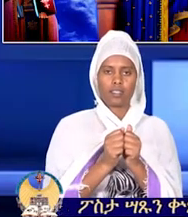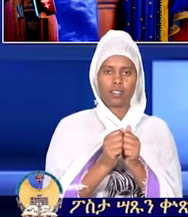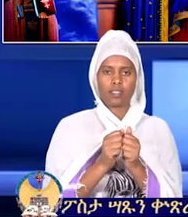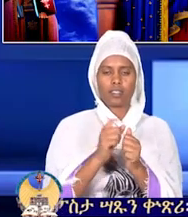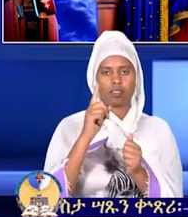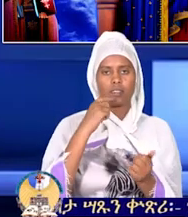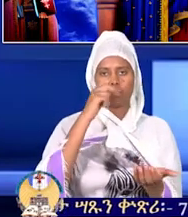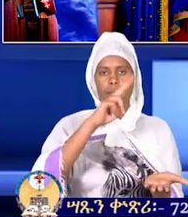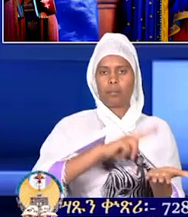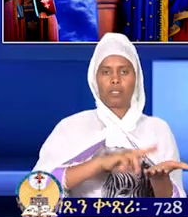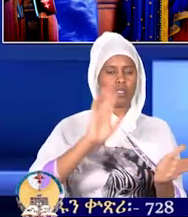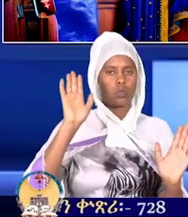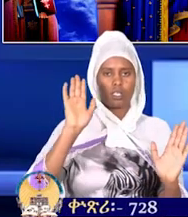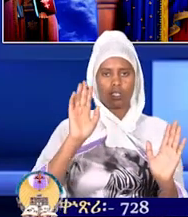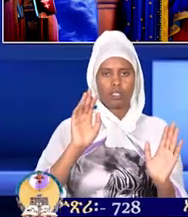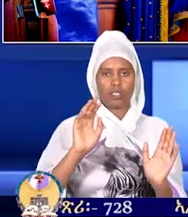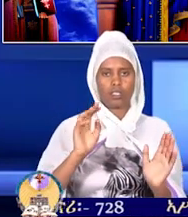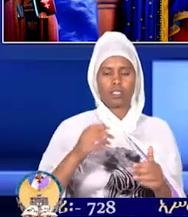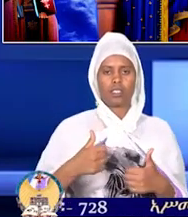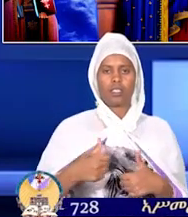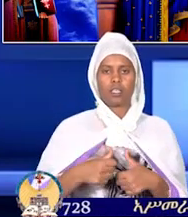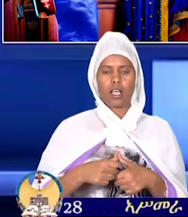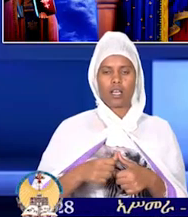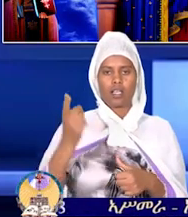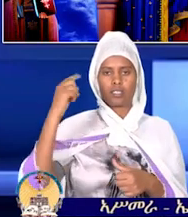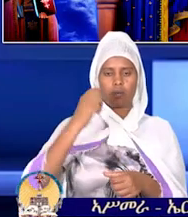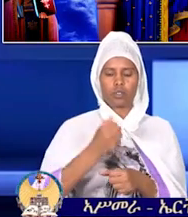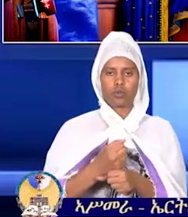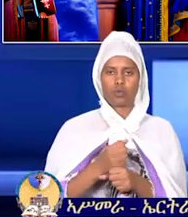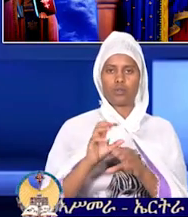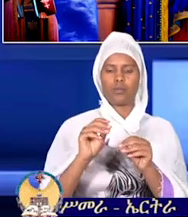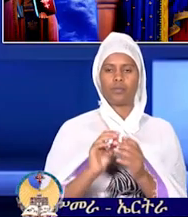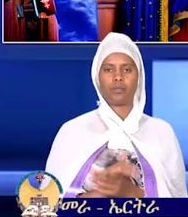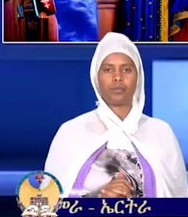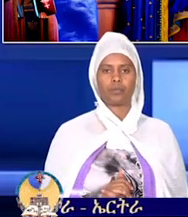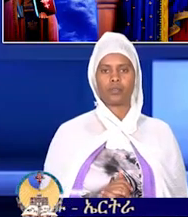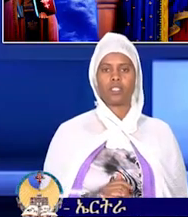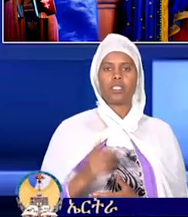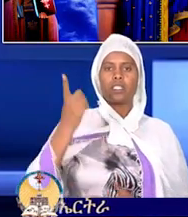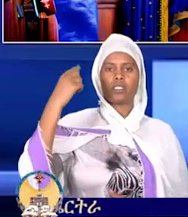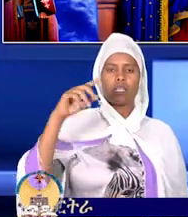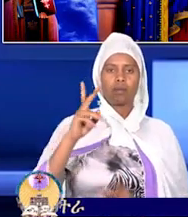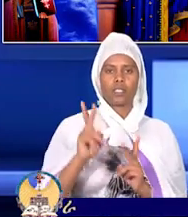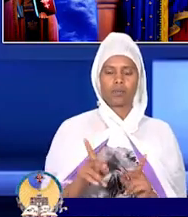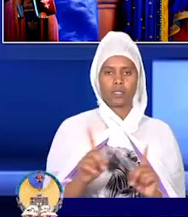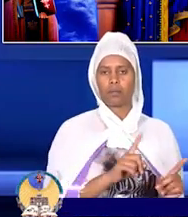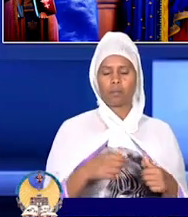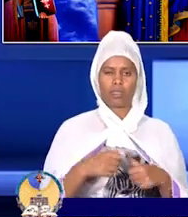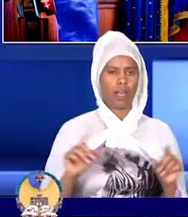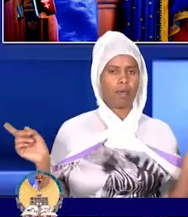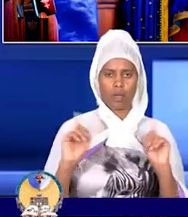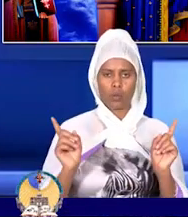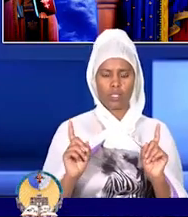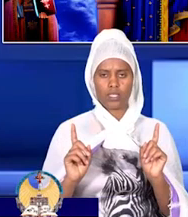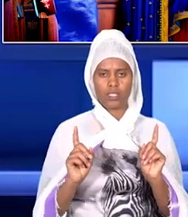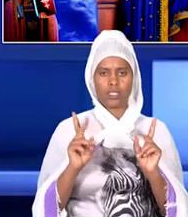نقر بقدسن ناي محيلي يلو اجزي ابيهير اتقال كيدانو صنع مخاني نقرن نالو زي أبيهير كم سب تقلا